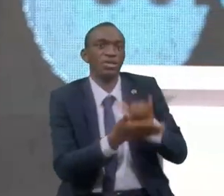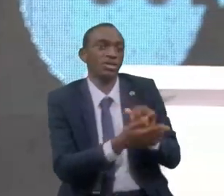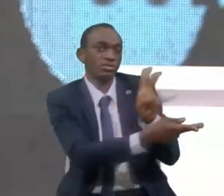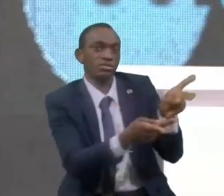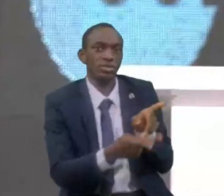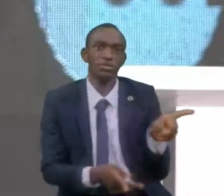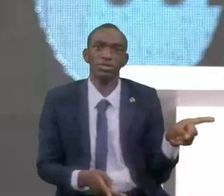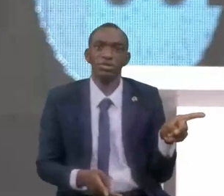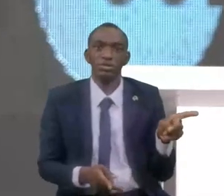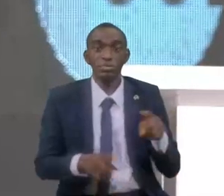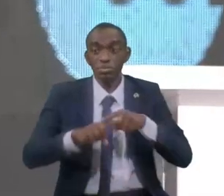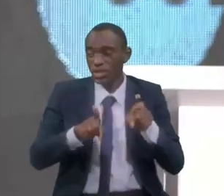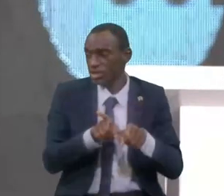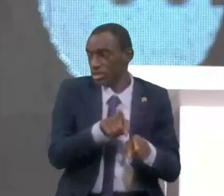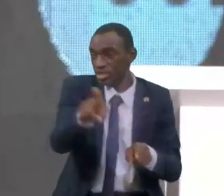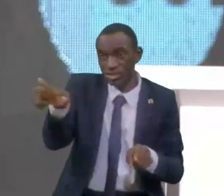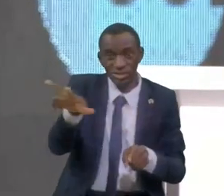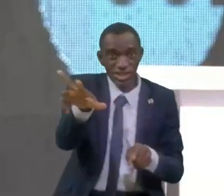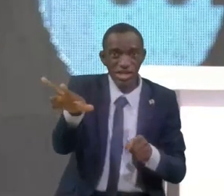Mais ils ont tenu. Moi, je vais tenir.